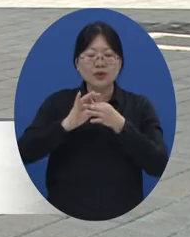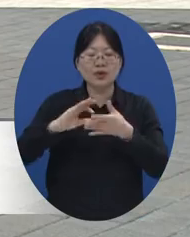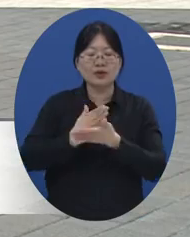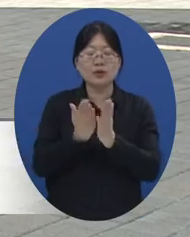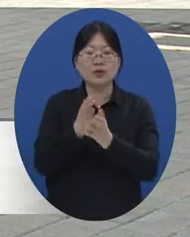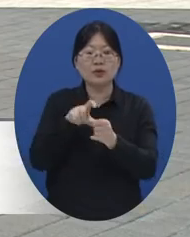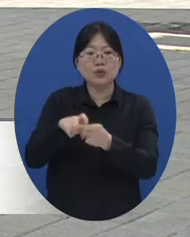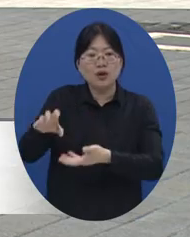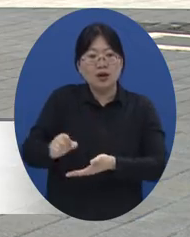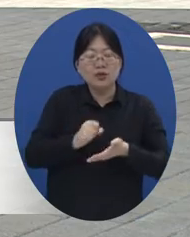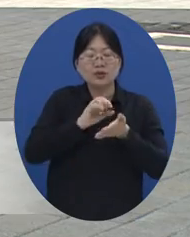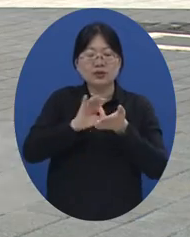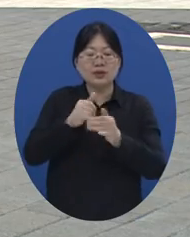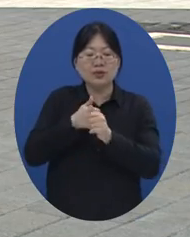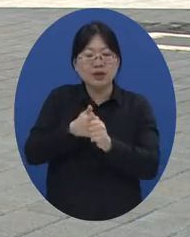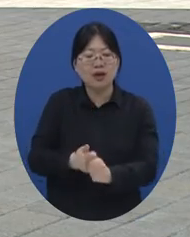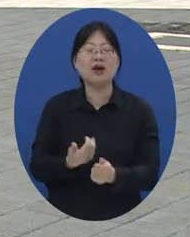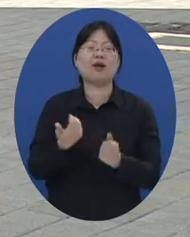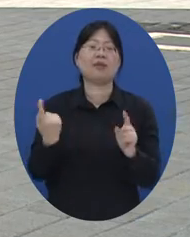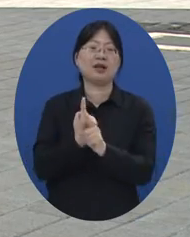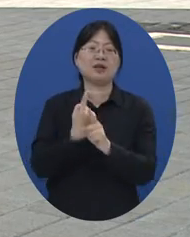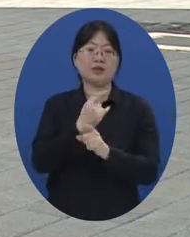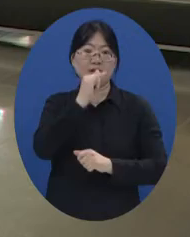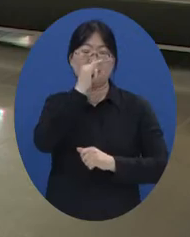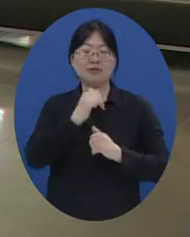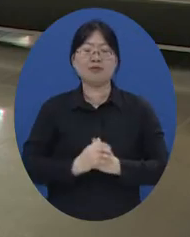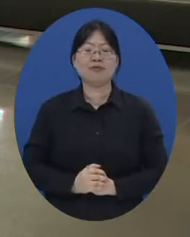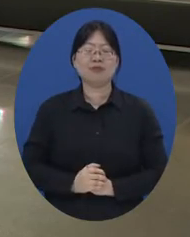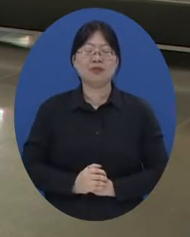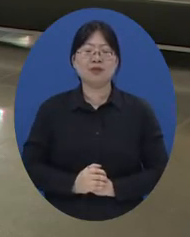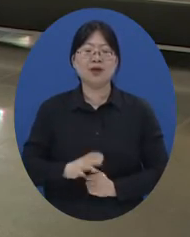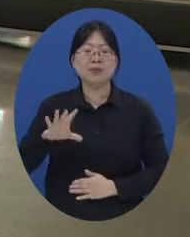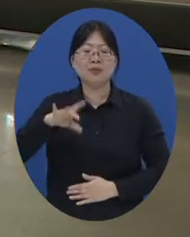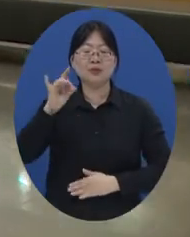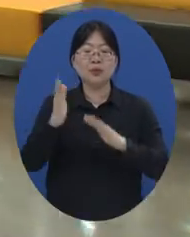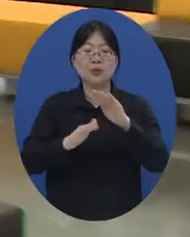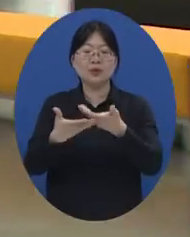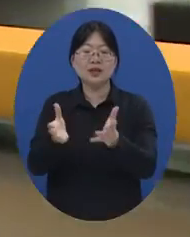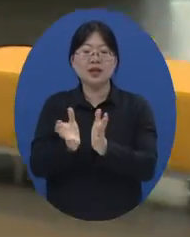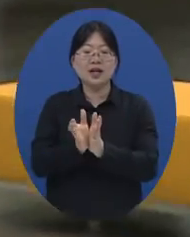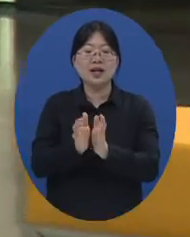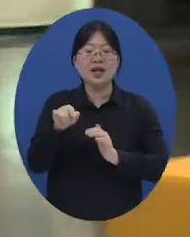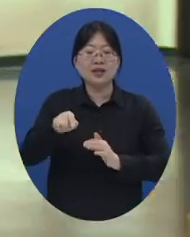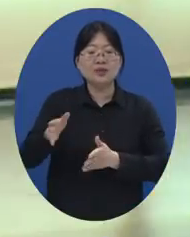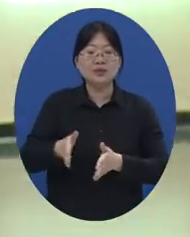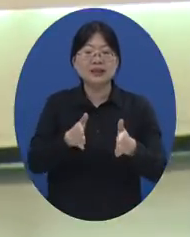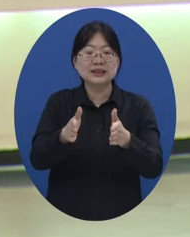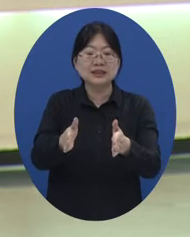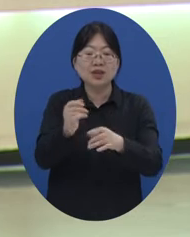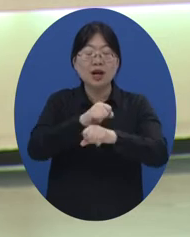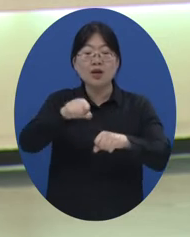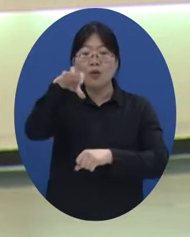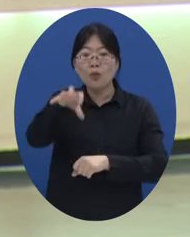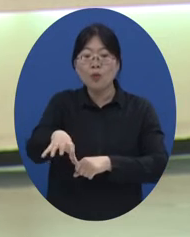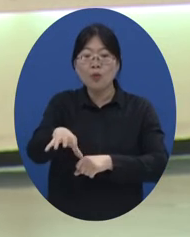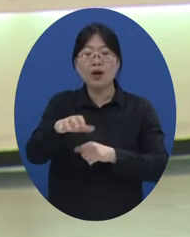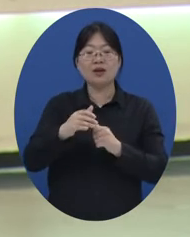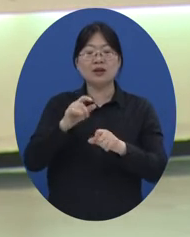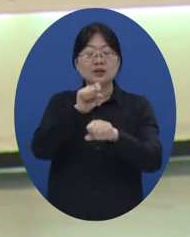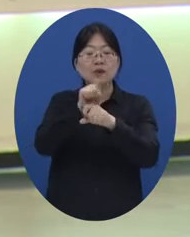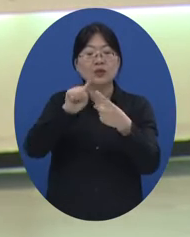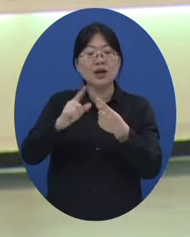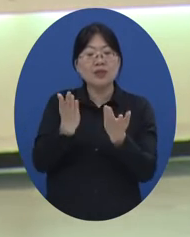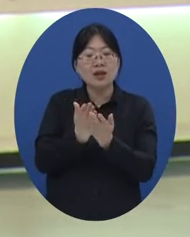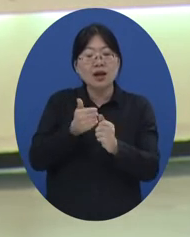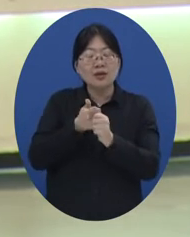용도로 cm cm 않게 탈바꿈 합니다 우선 공공기관의 이런 로비나 광장 등을 기간 성격에 맞게